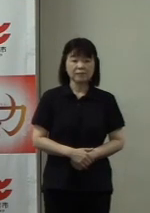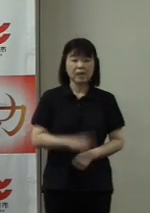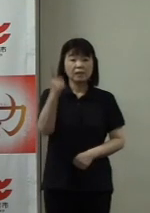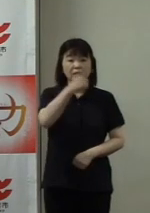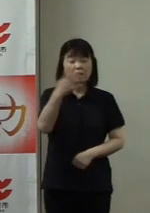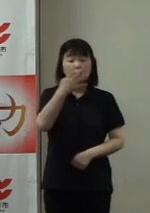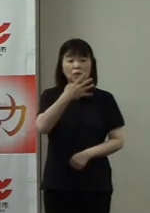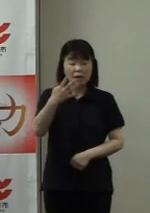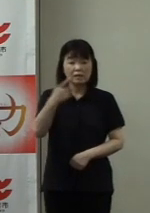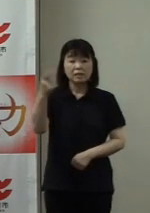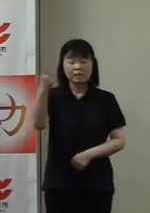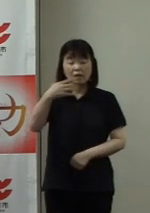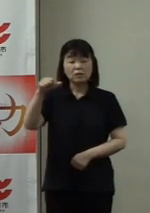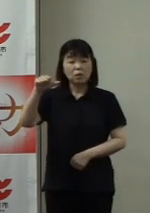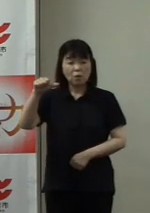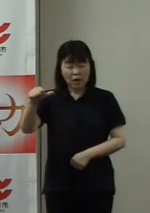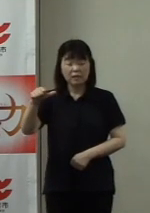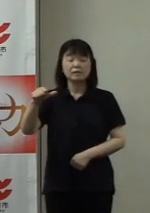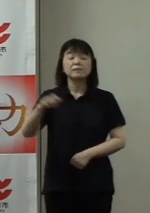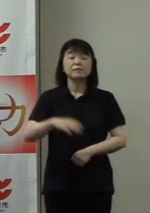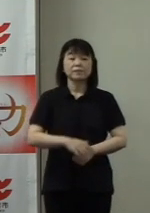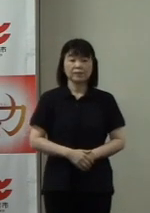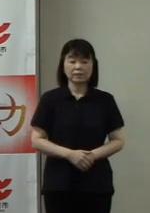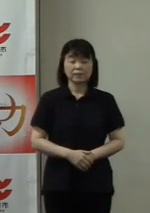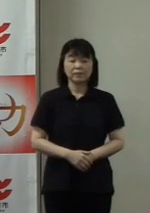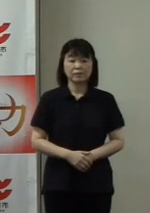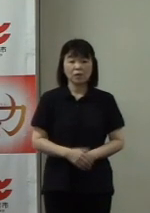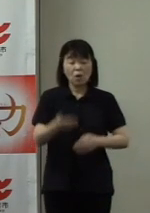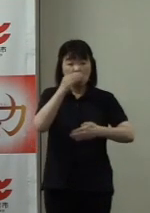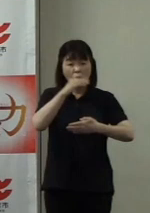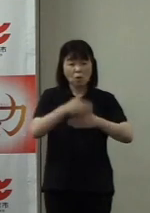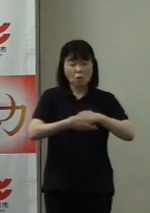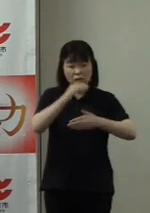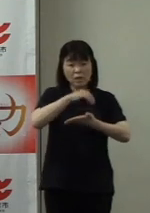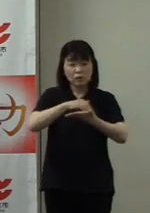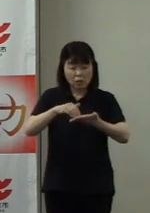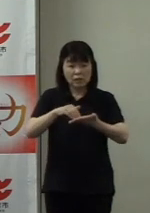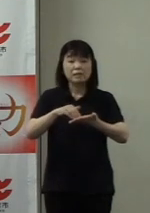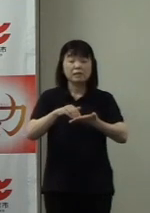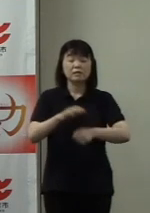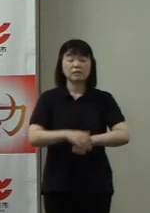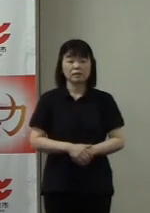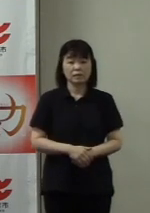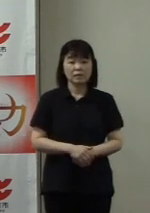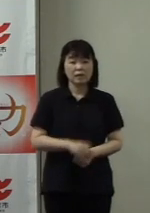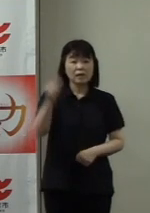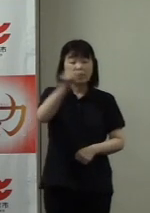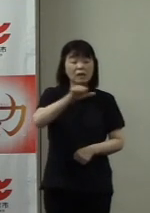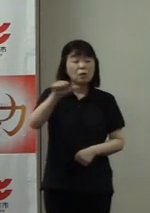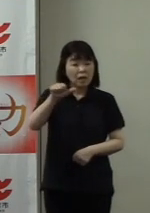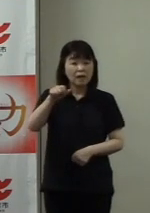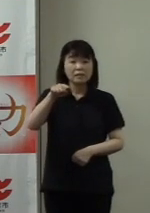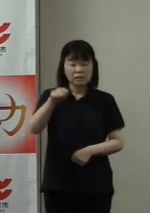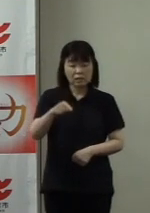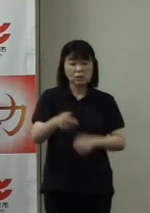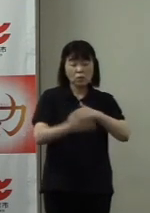第4回第5回となっております。ちょっと順番が前後しますけども、まず第5回の方